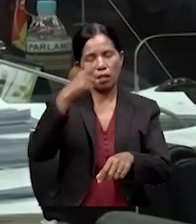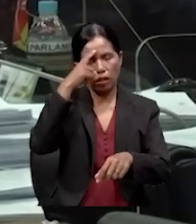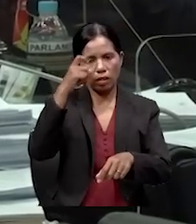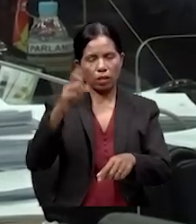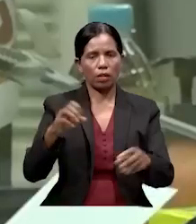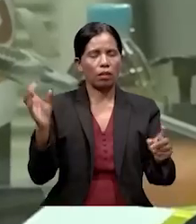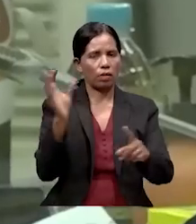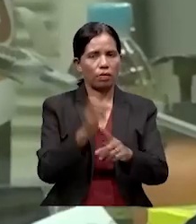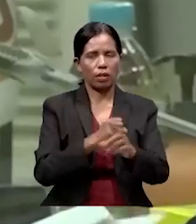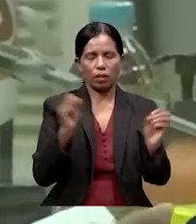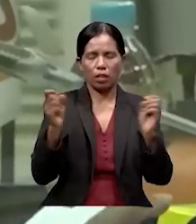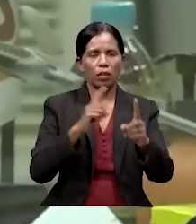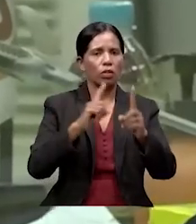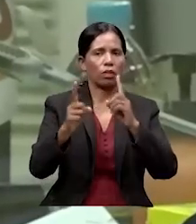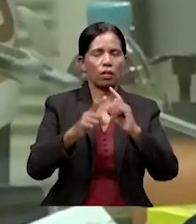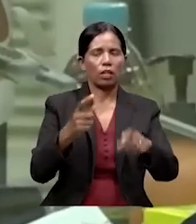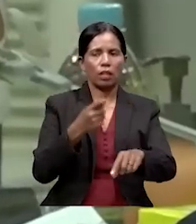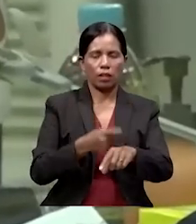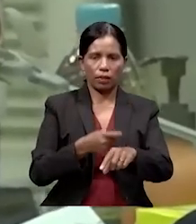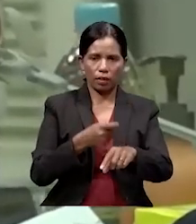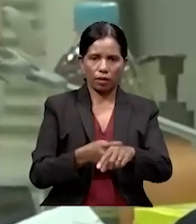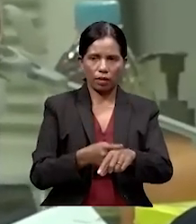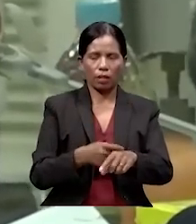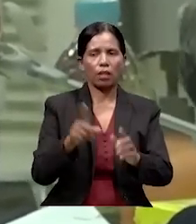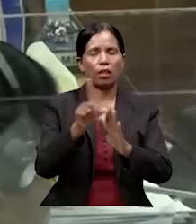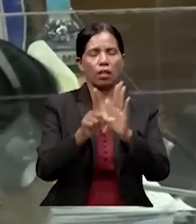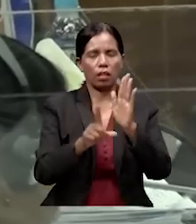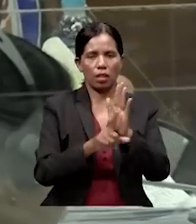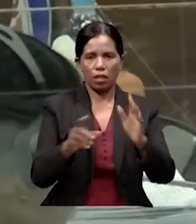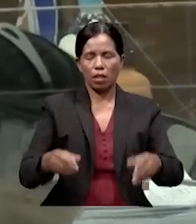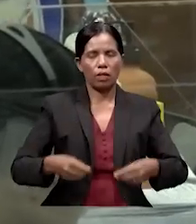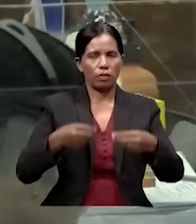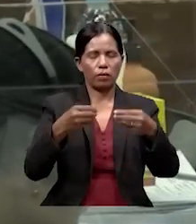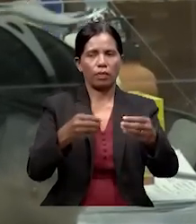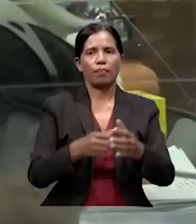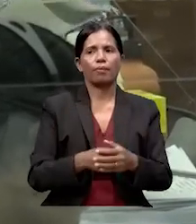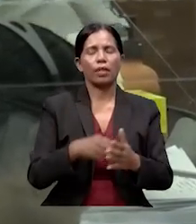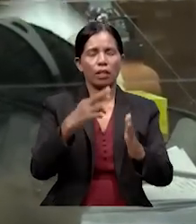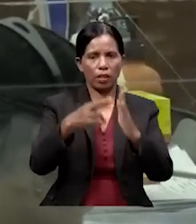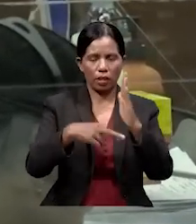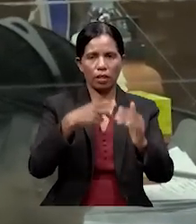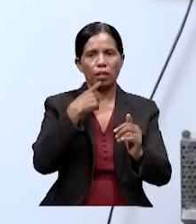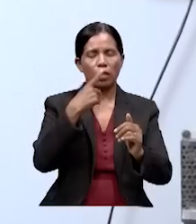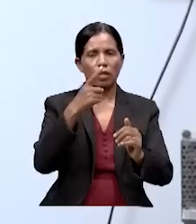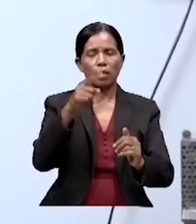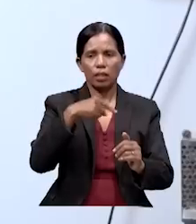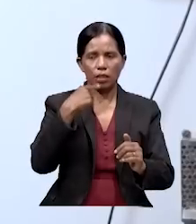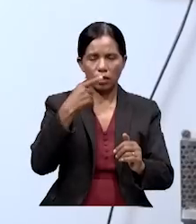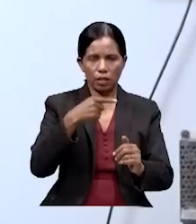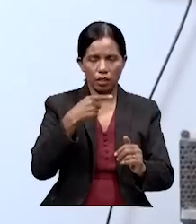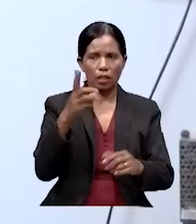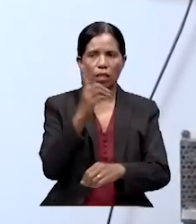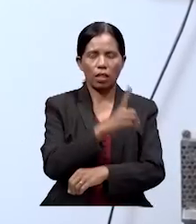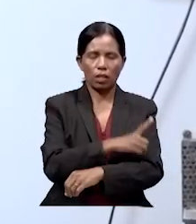falta la iha justificação iha tempo nebe maklei la permiti. Di regimento atete seno caso